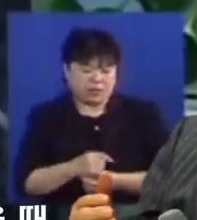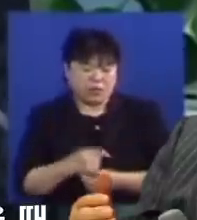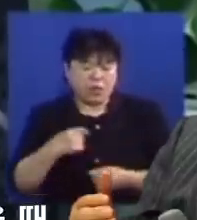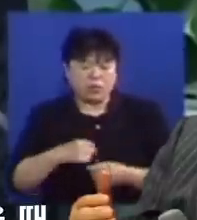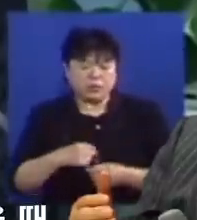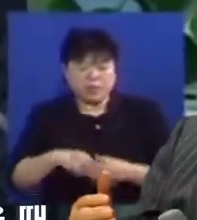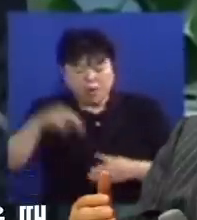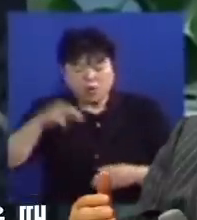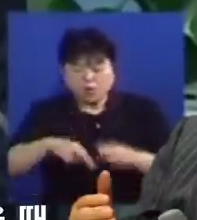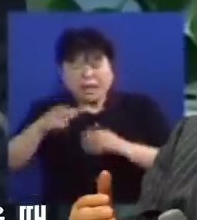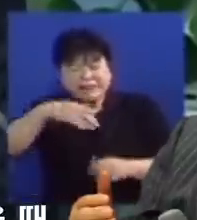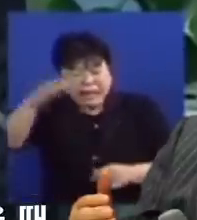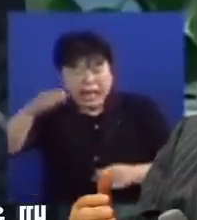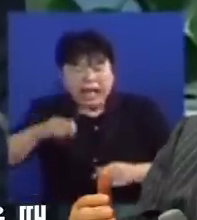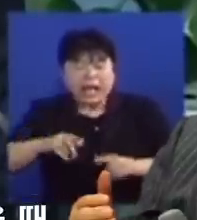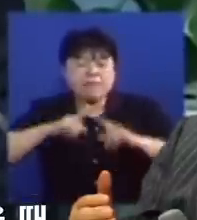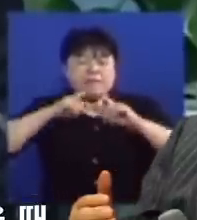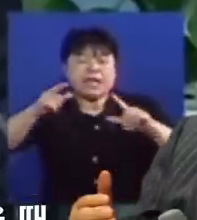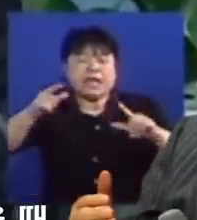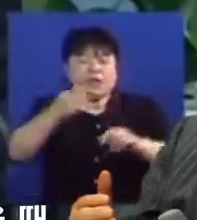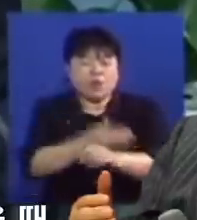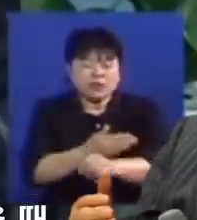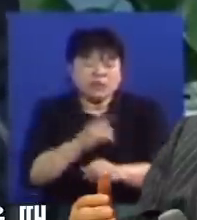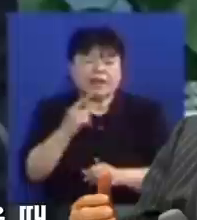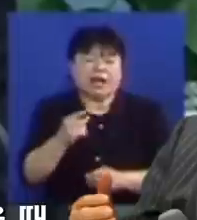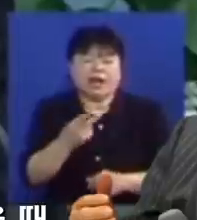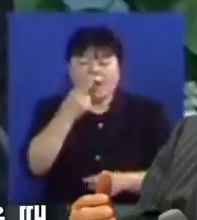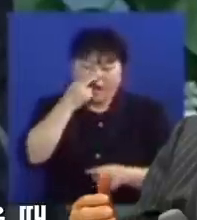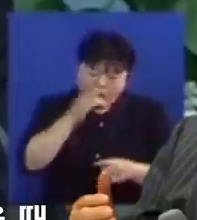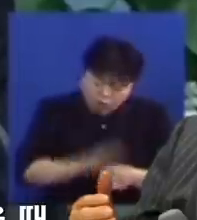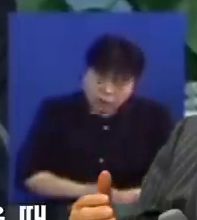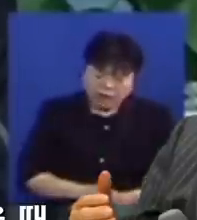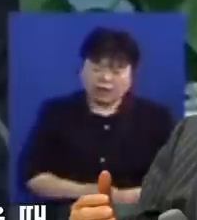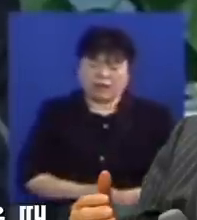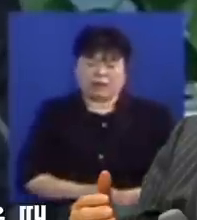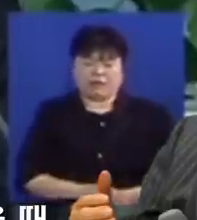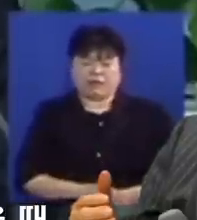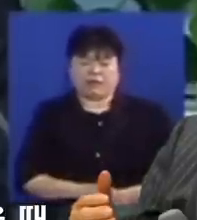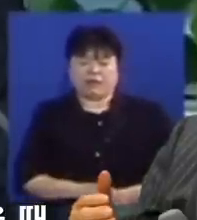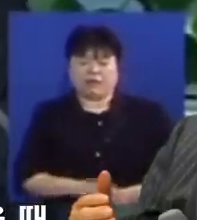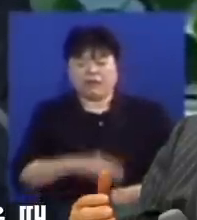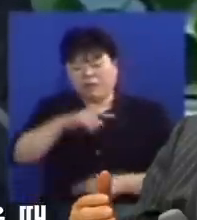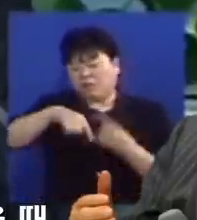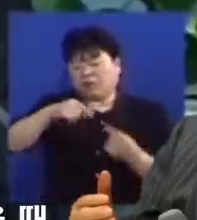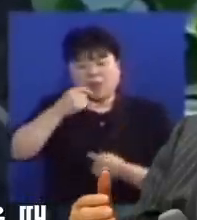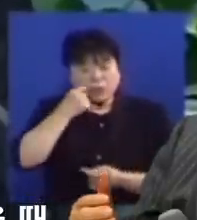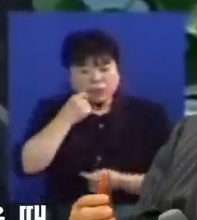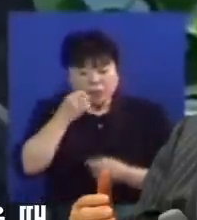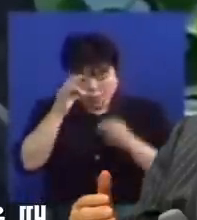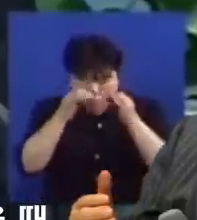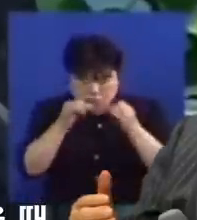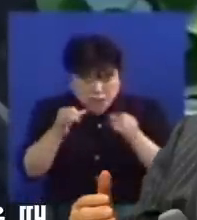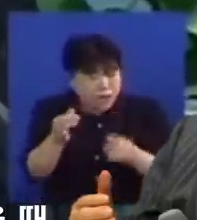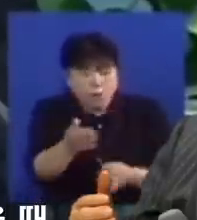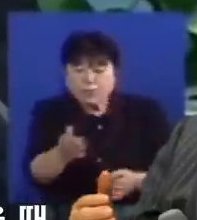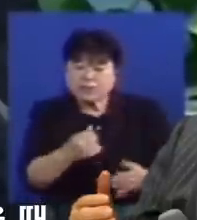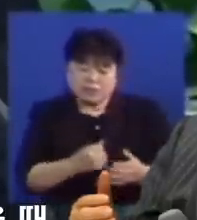정말 억울하기 짝이 없습니다. 원통하죠. 변명을 할 수가 없습니다. 본 사람이 없습니다.